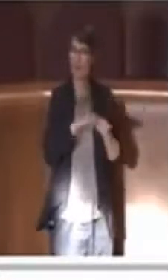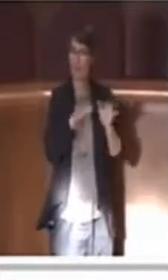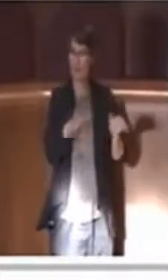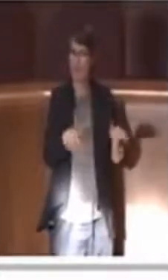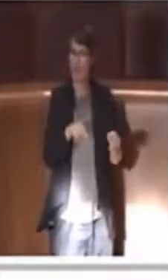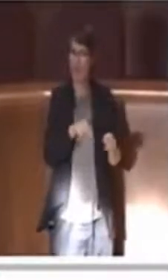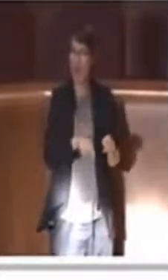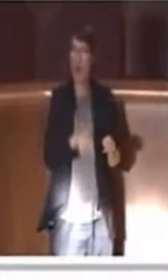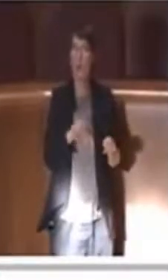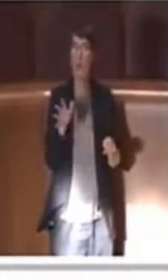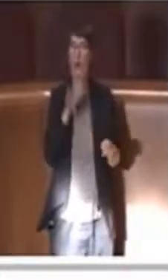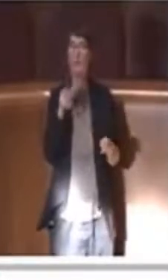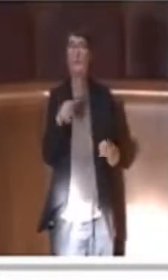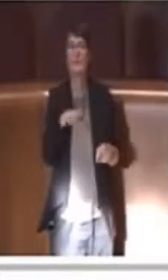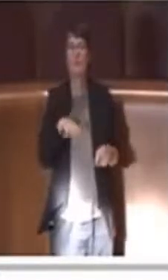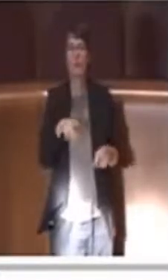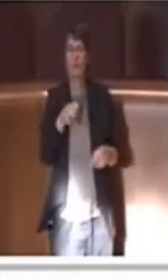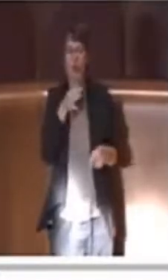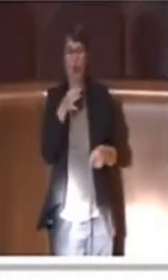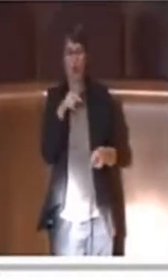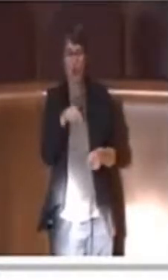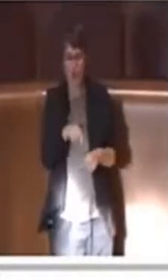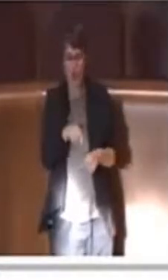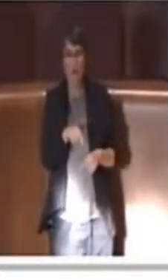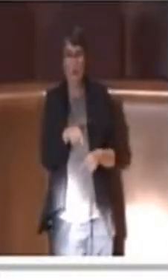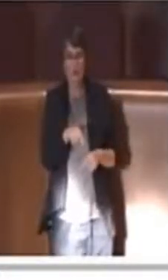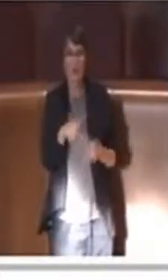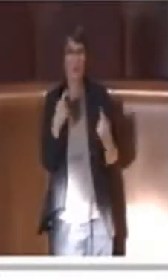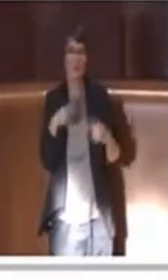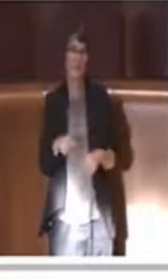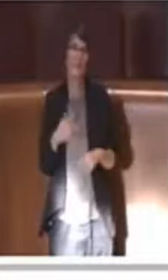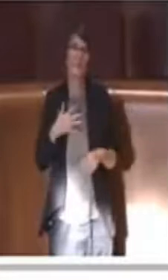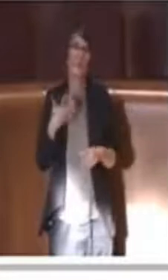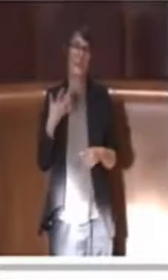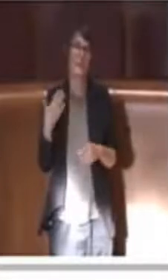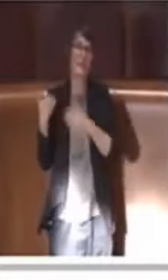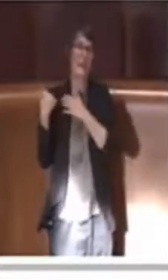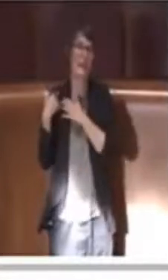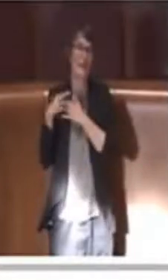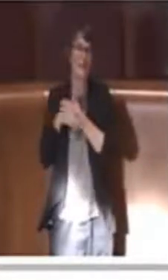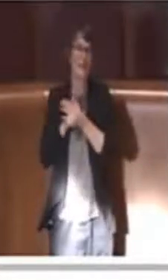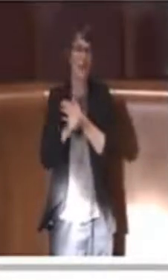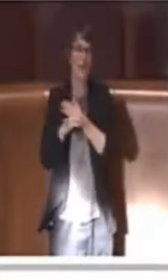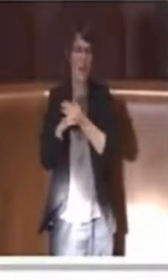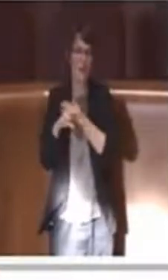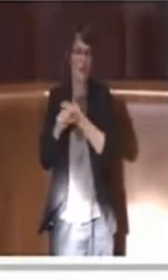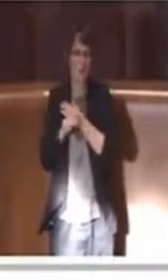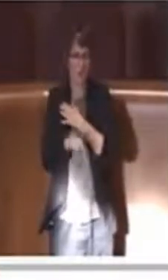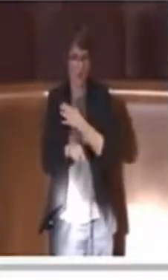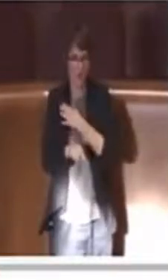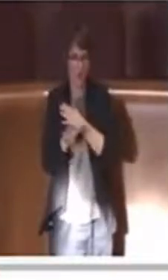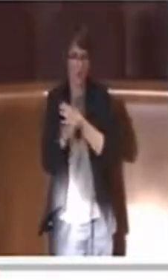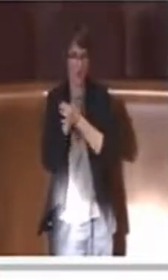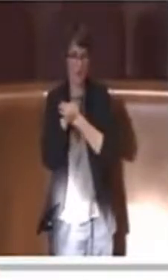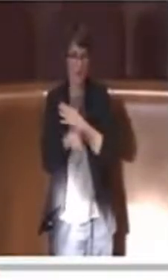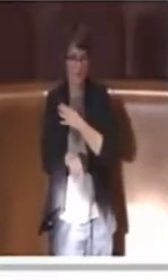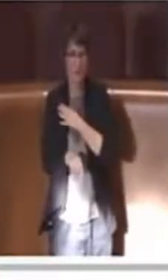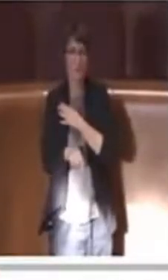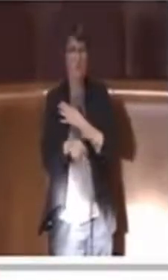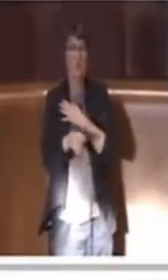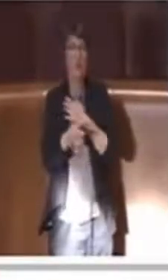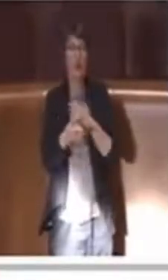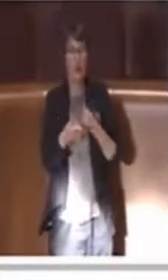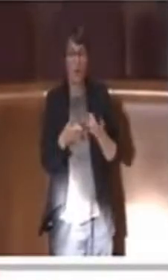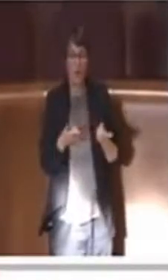che sono state riempite, ripristinata la rete fognaria, sono finiti i lavori poco tempo fa, anche